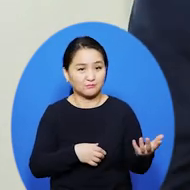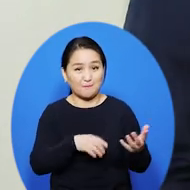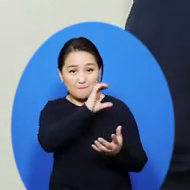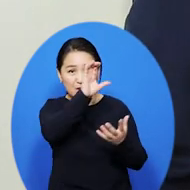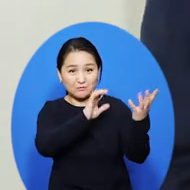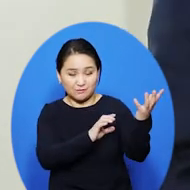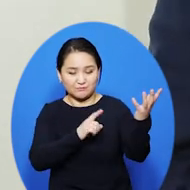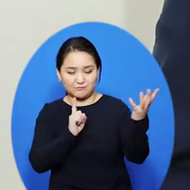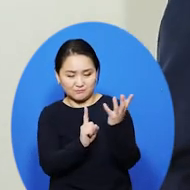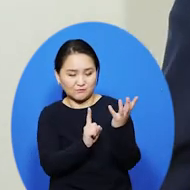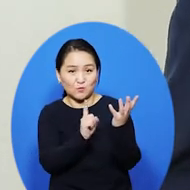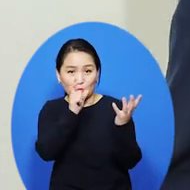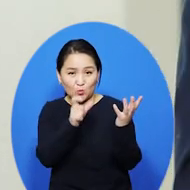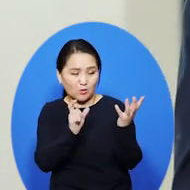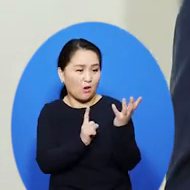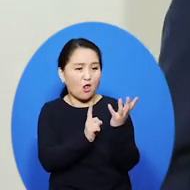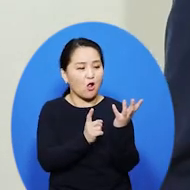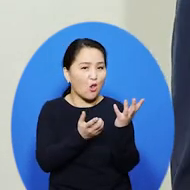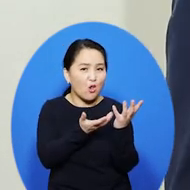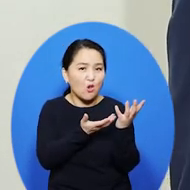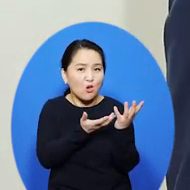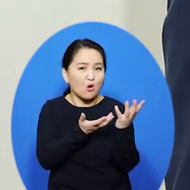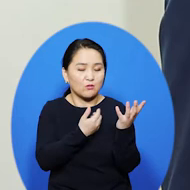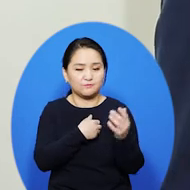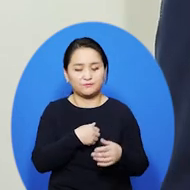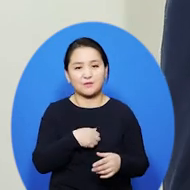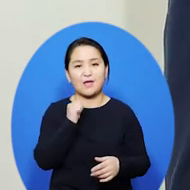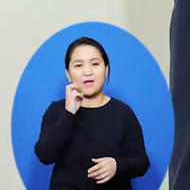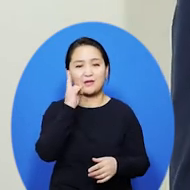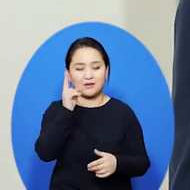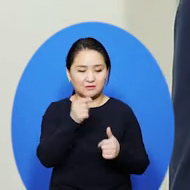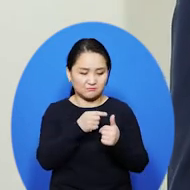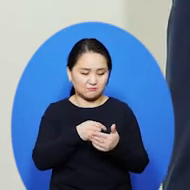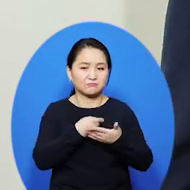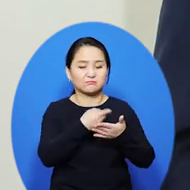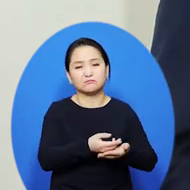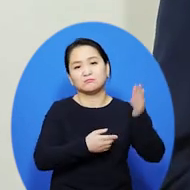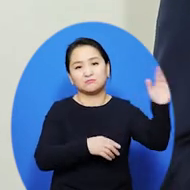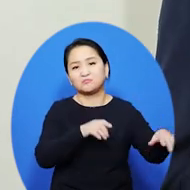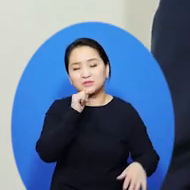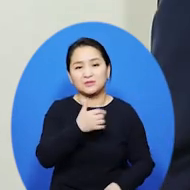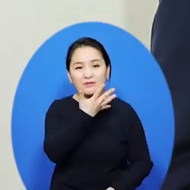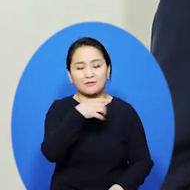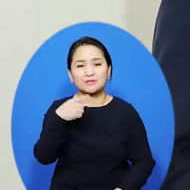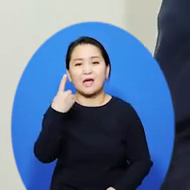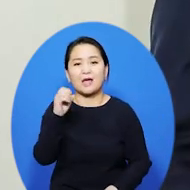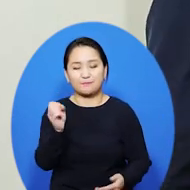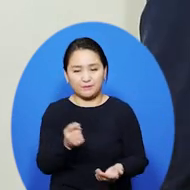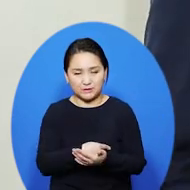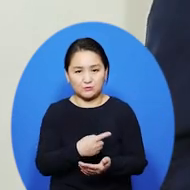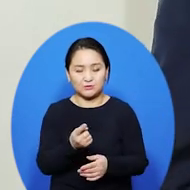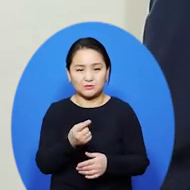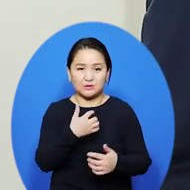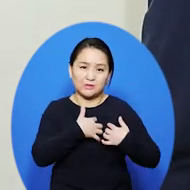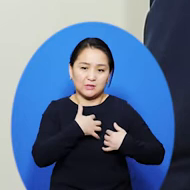хуучин бол нэг анкета аваад одоо тэгэл бүглөөл өгөөл үлдээгээл явдаг байсан тий. А тэрийг бид нэр халаад 5-10 минутын шуурхай